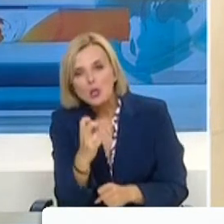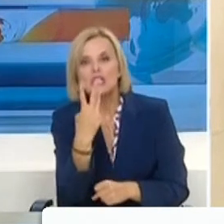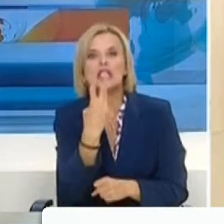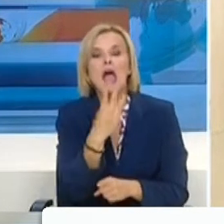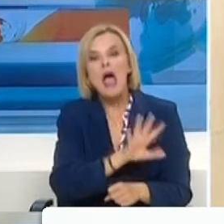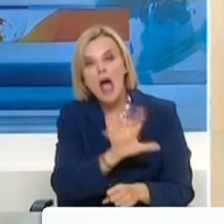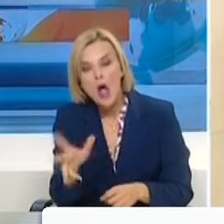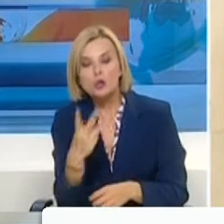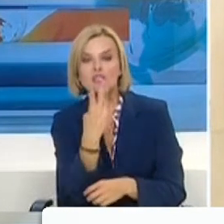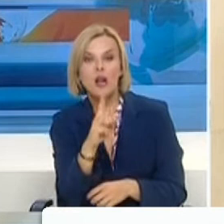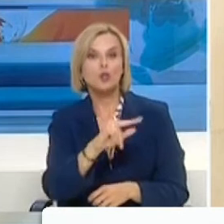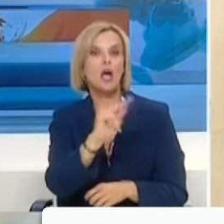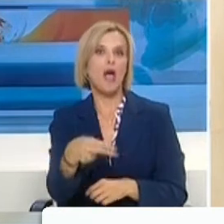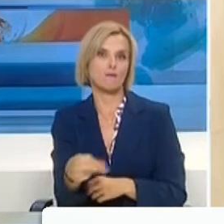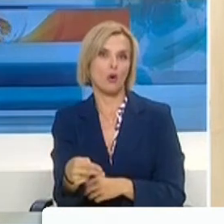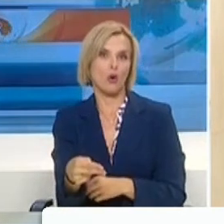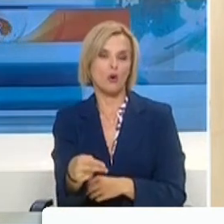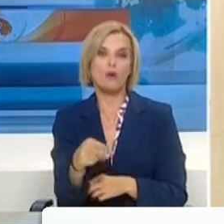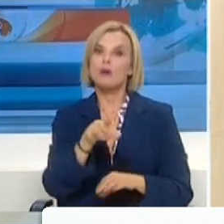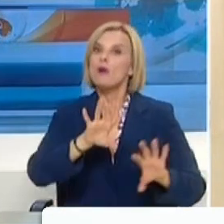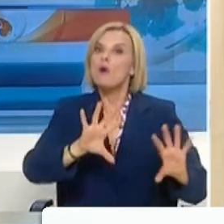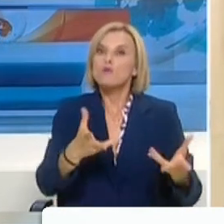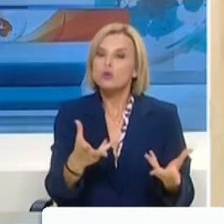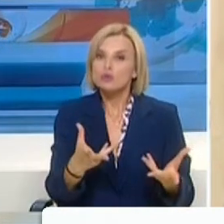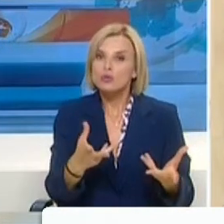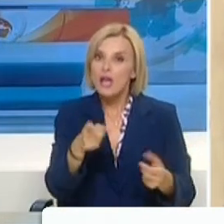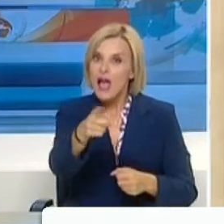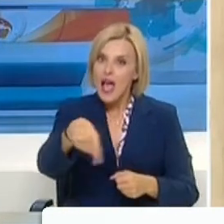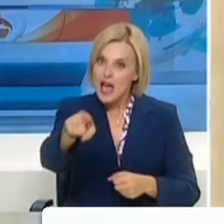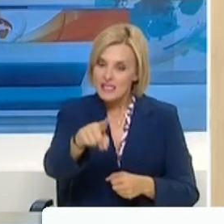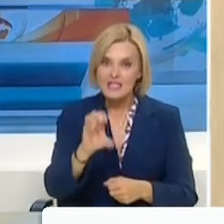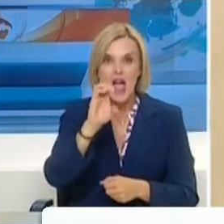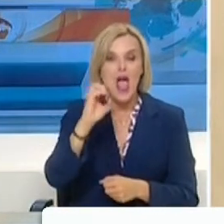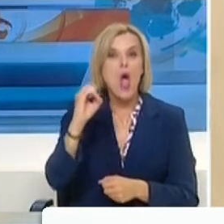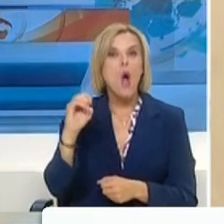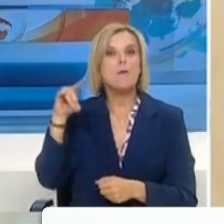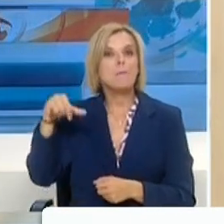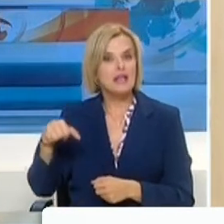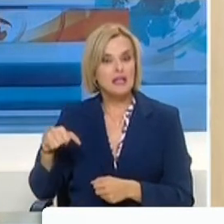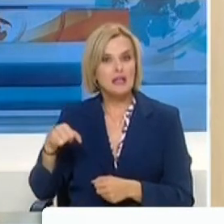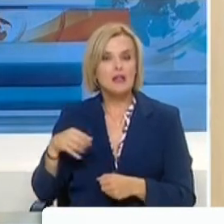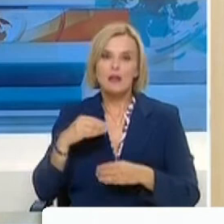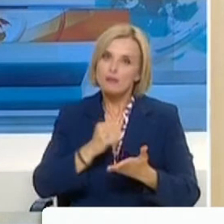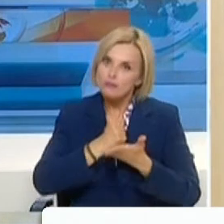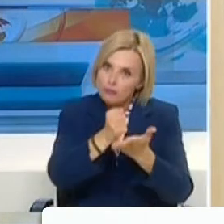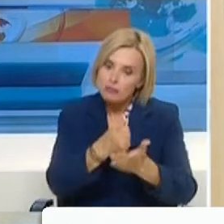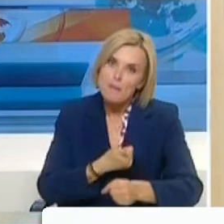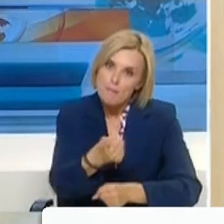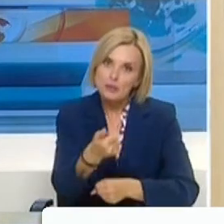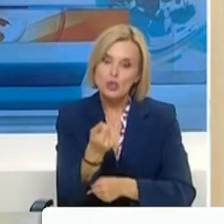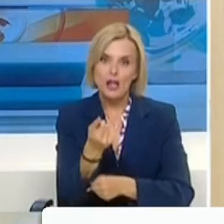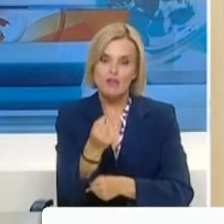ευρώ. Προτίθεστε να προχωρήσετε σε αποζημίωση του τεστ από τον ΕΟΠΗ, ώστε να μην πληρώνει οι ασθενείς από την τσέπη του το τεστ του